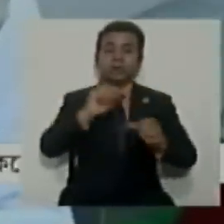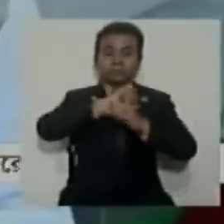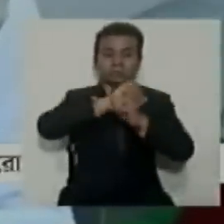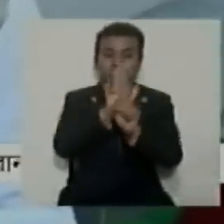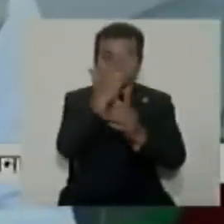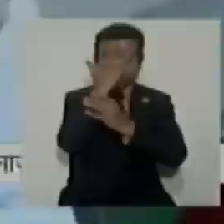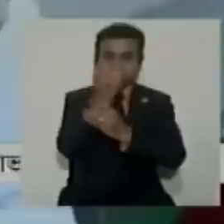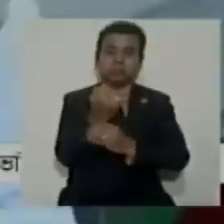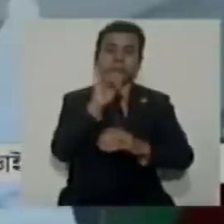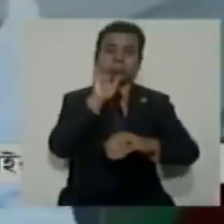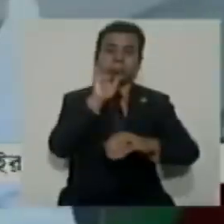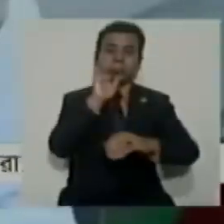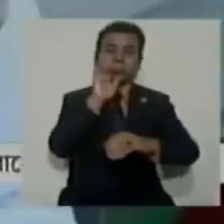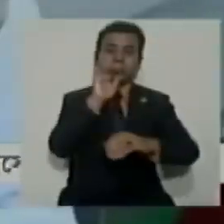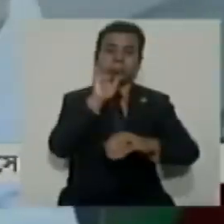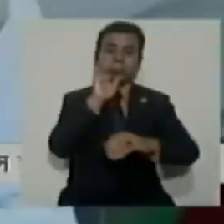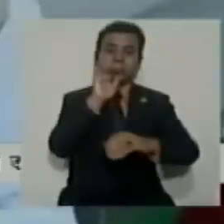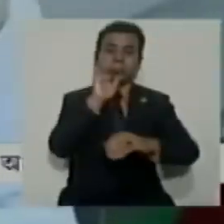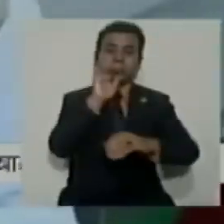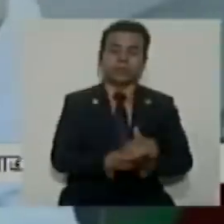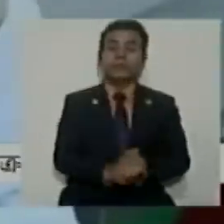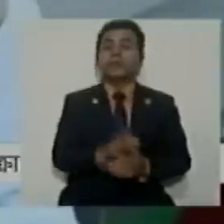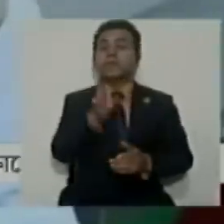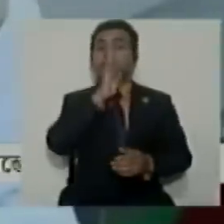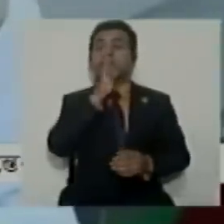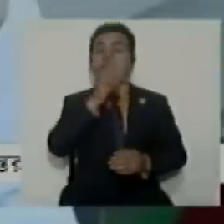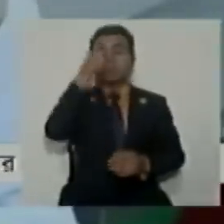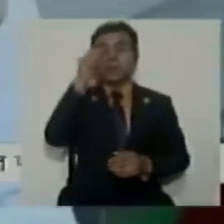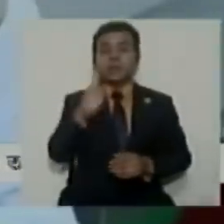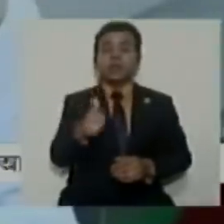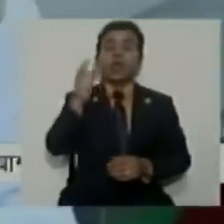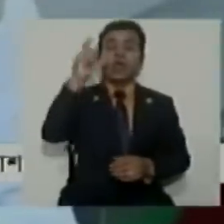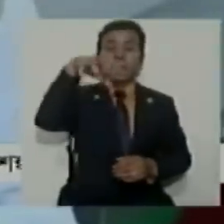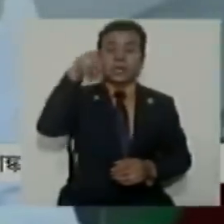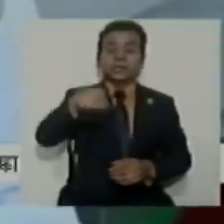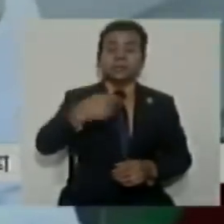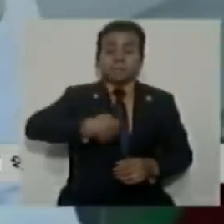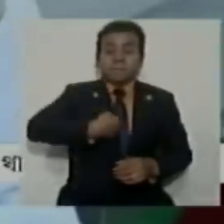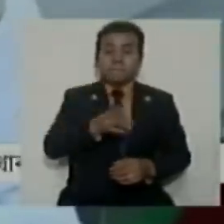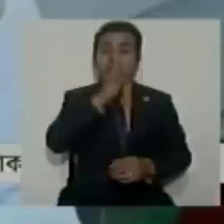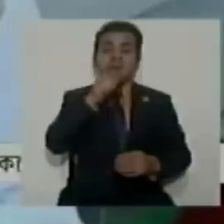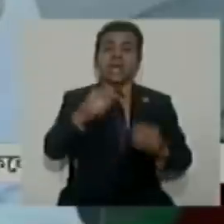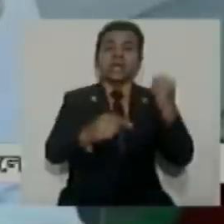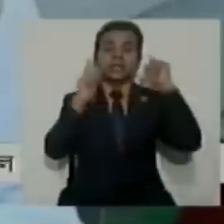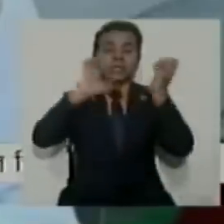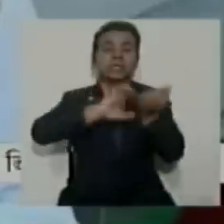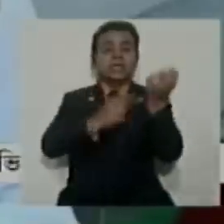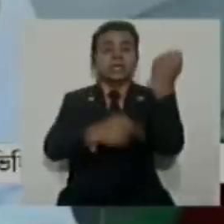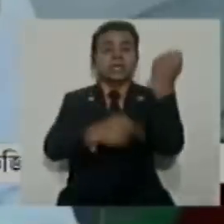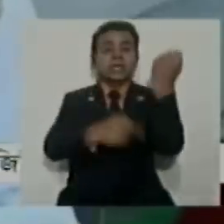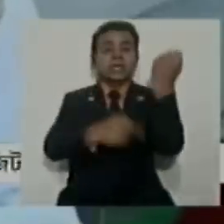100 বেড এবং আনোয়ার খান মেডিকেল কলেজ 200 বেড হাসপাতালটি কোভিড রোগীর